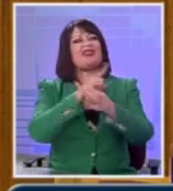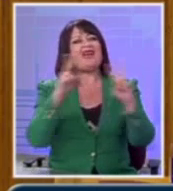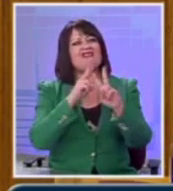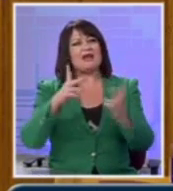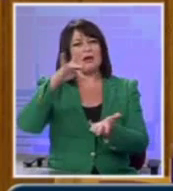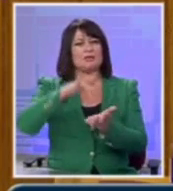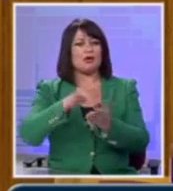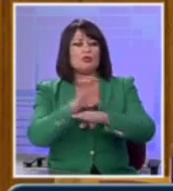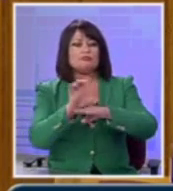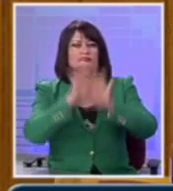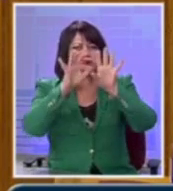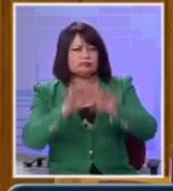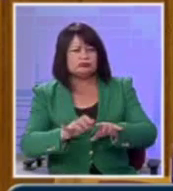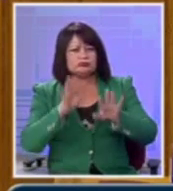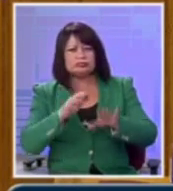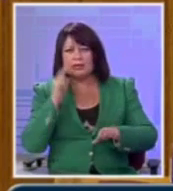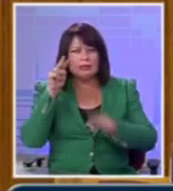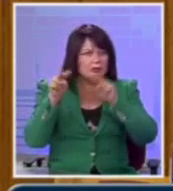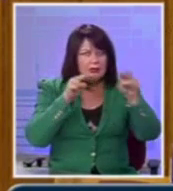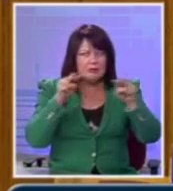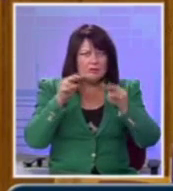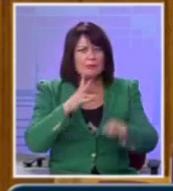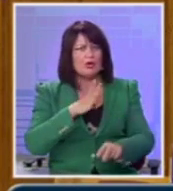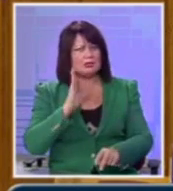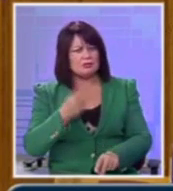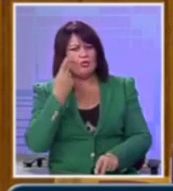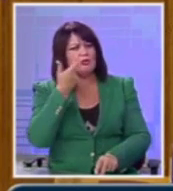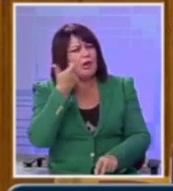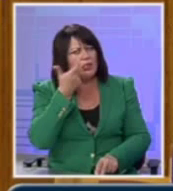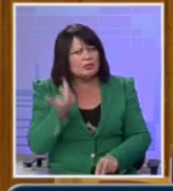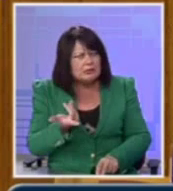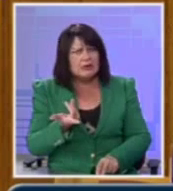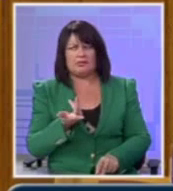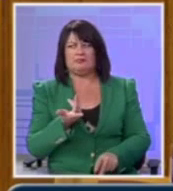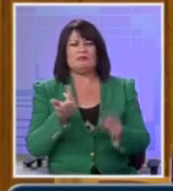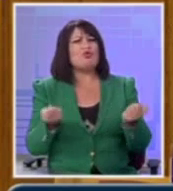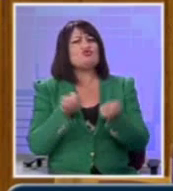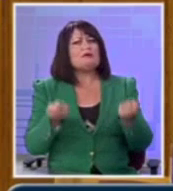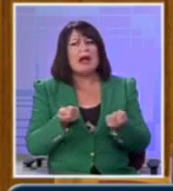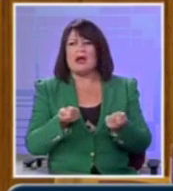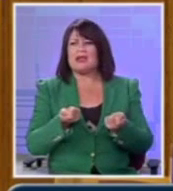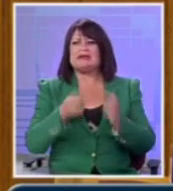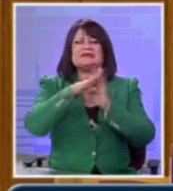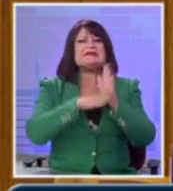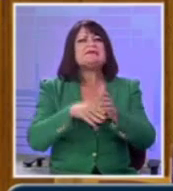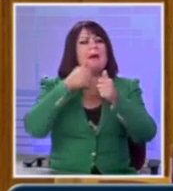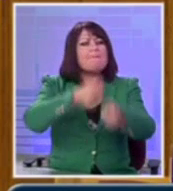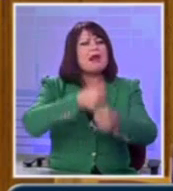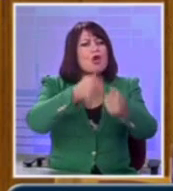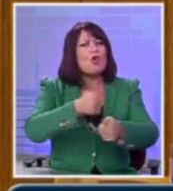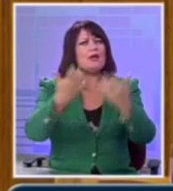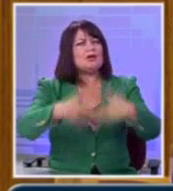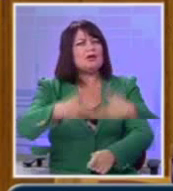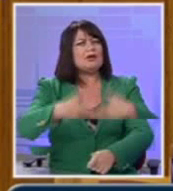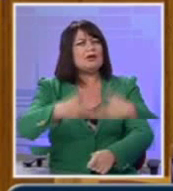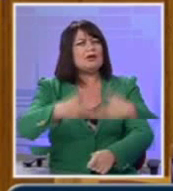σύστημα παρακολούθησης τεχνικών έργων ανοιχτό στους πολίτες, νομοθετούμε και υλοποιούμε σύστημα παρακολούθησης της λειτουργίας και